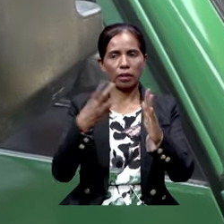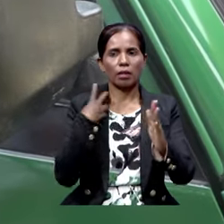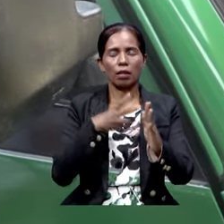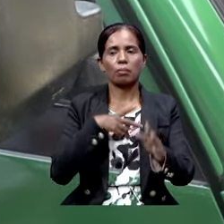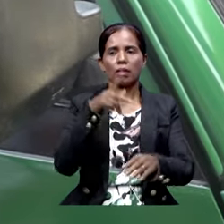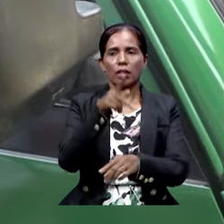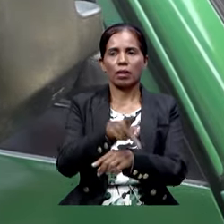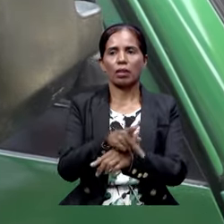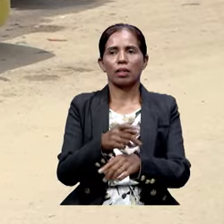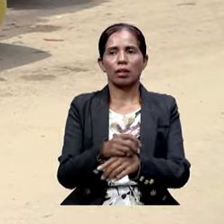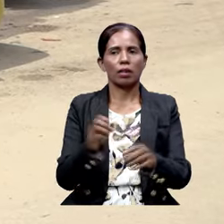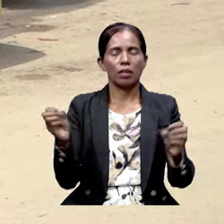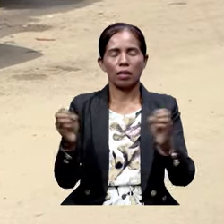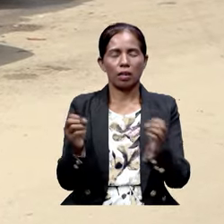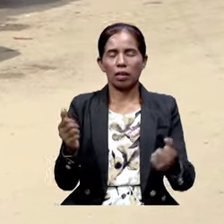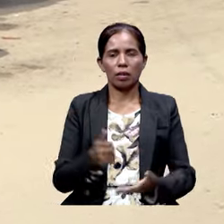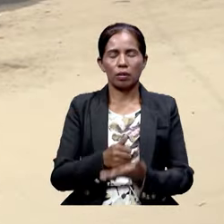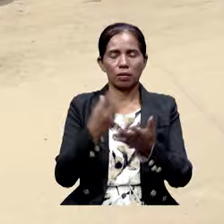hetang ladu susah tabel ba